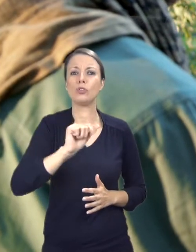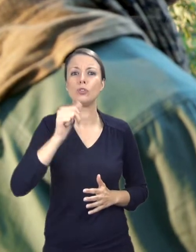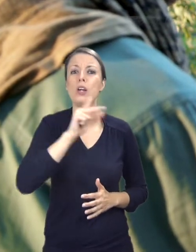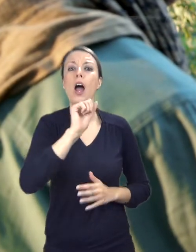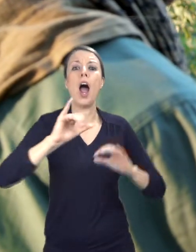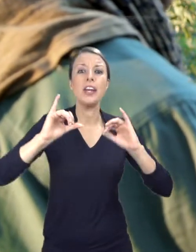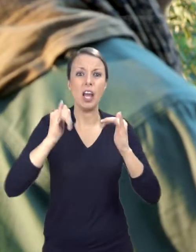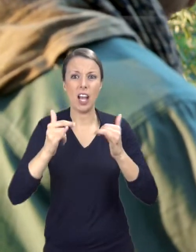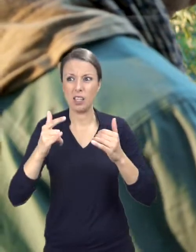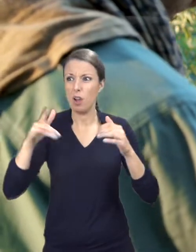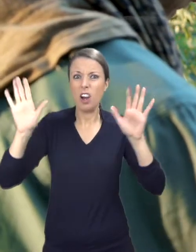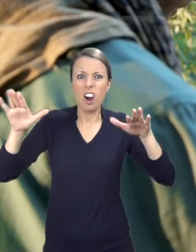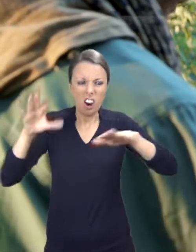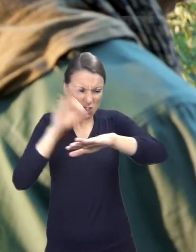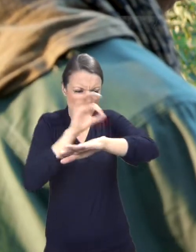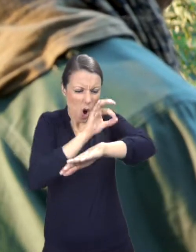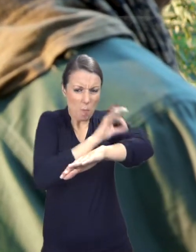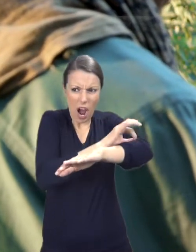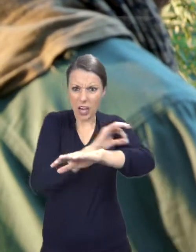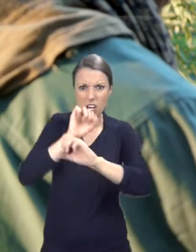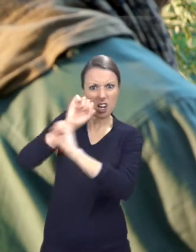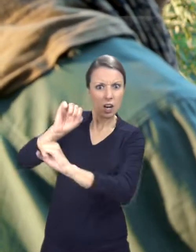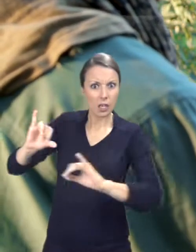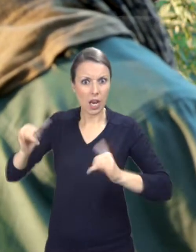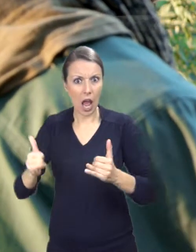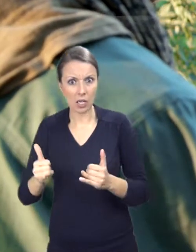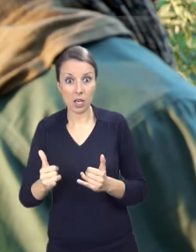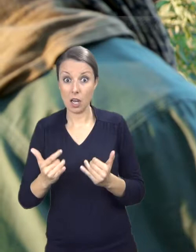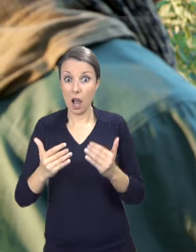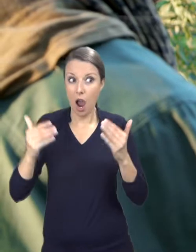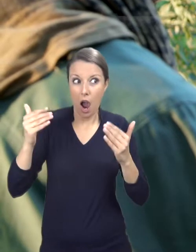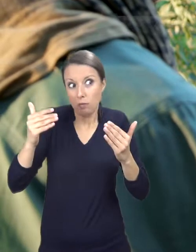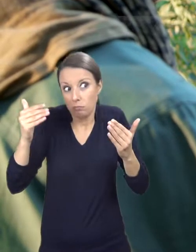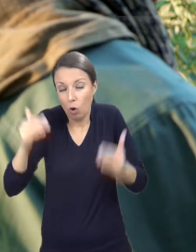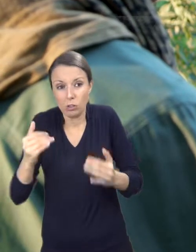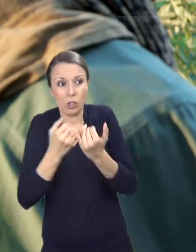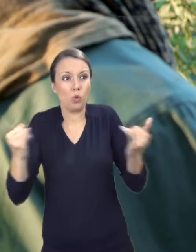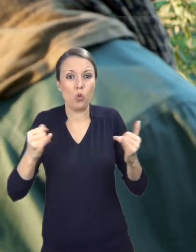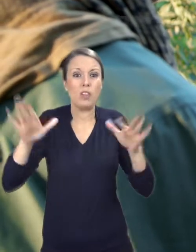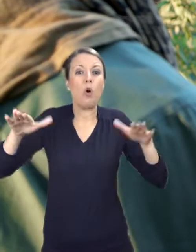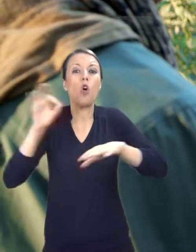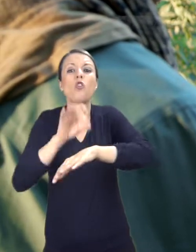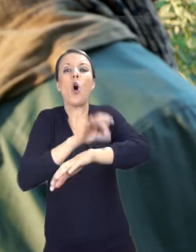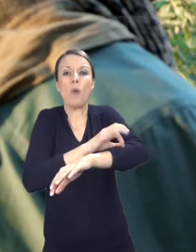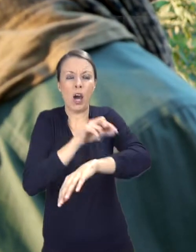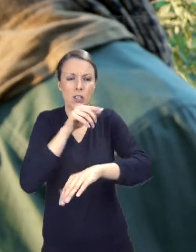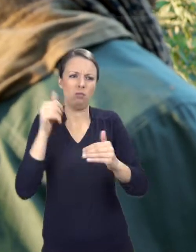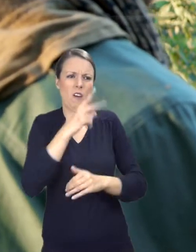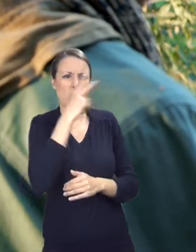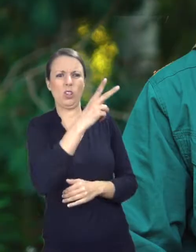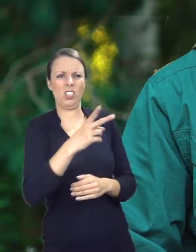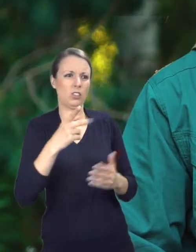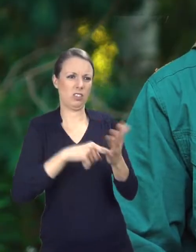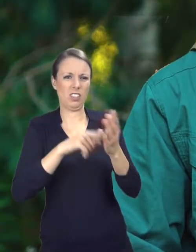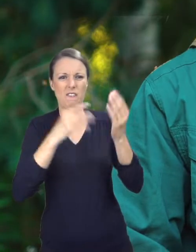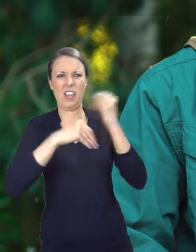się uchronić przed komarami i czy w ogóle tak naprawdę w dżungli amazońskiej to nie są przereklamowane te komary, bo mi się wydaje, że u nas na Mazurach to tam dopiero